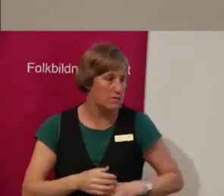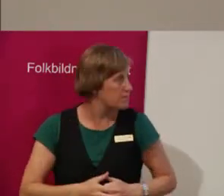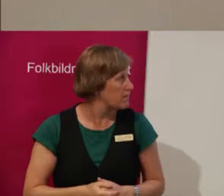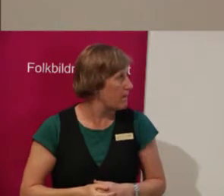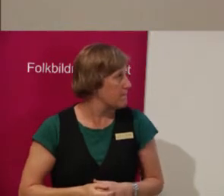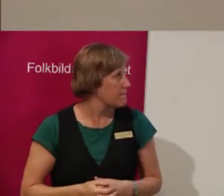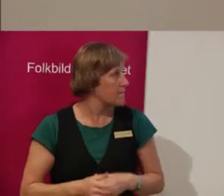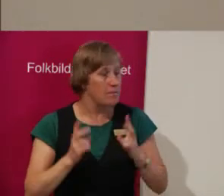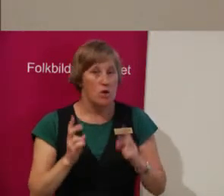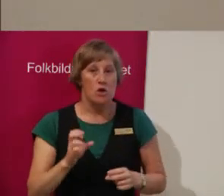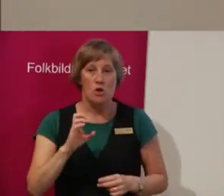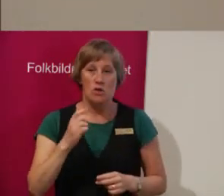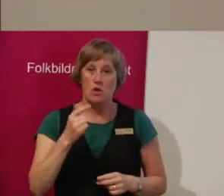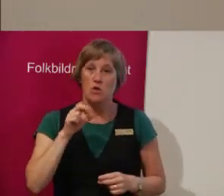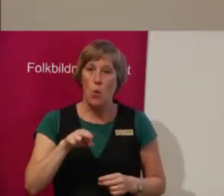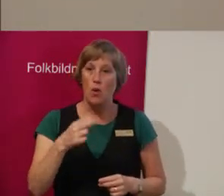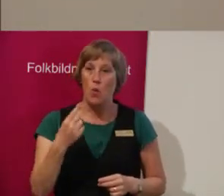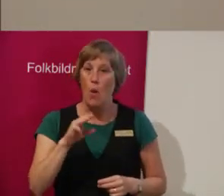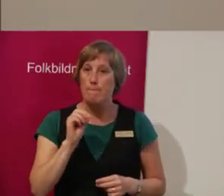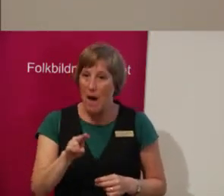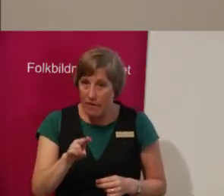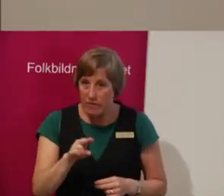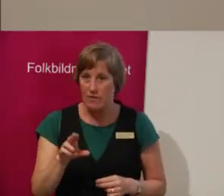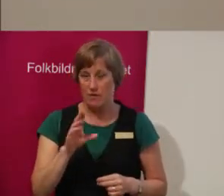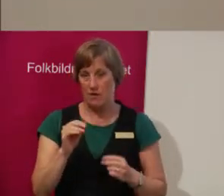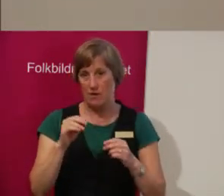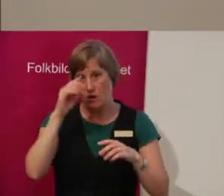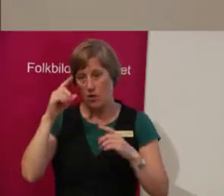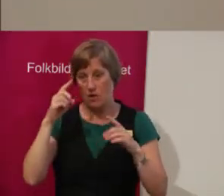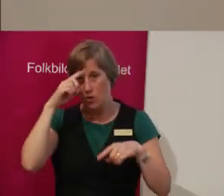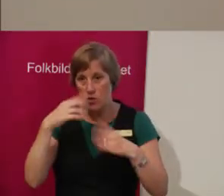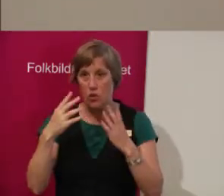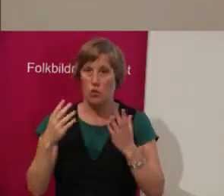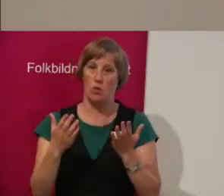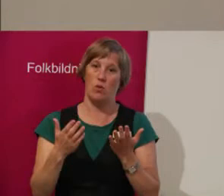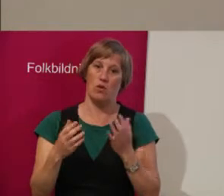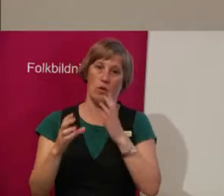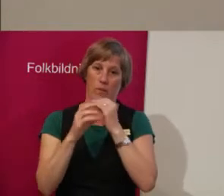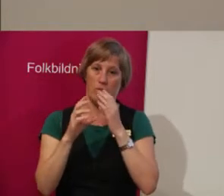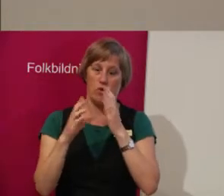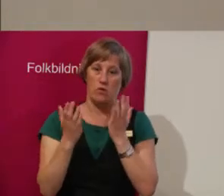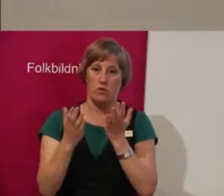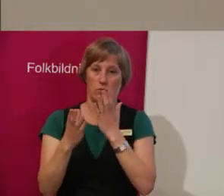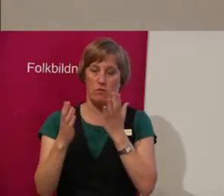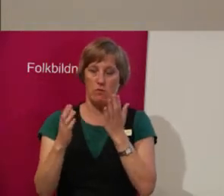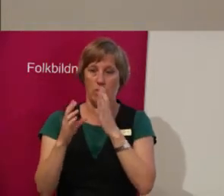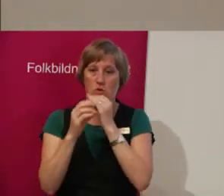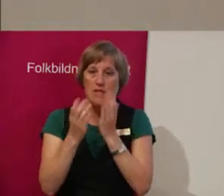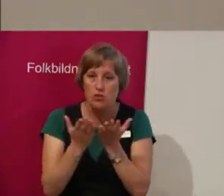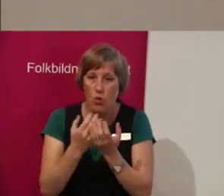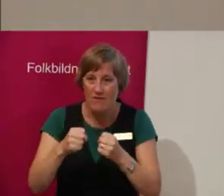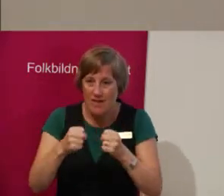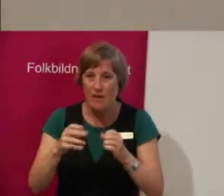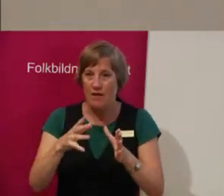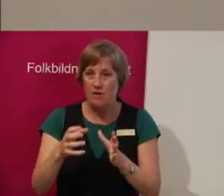kan också konstatera att i Storuman så sker musik- och kulturskoleverksamheten, har man lagt ut den i en förening som samarbetar med ett studieförbund. Så